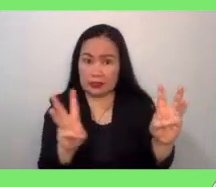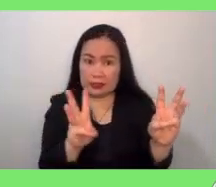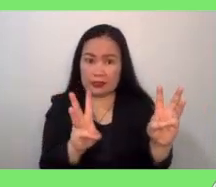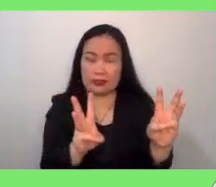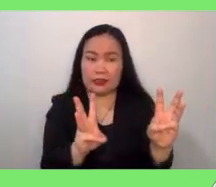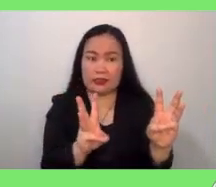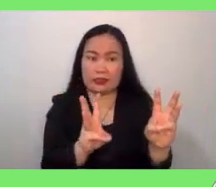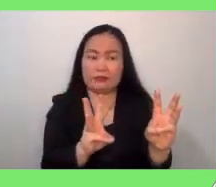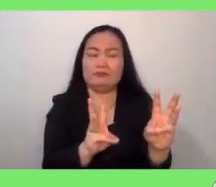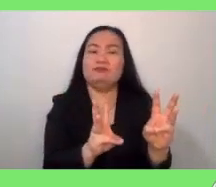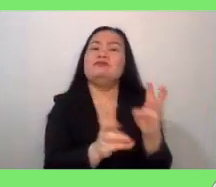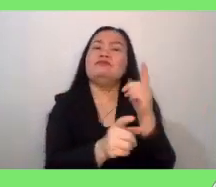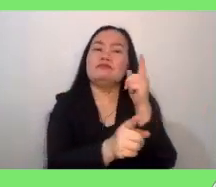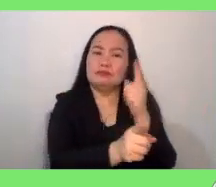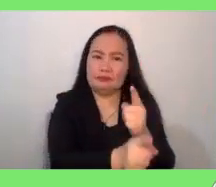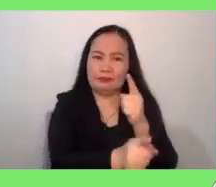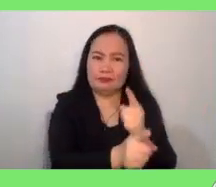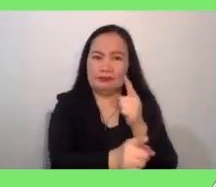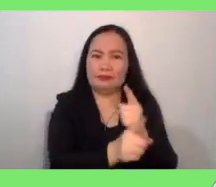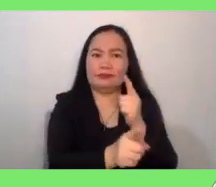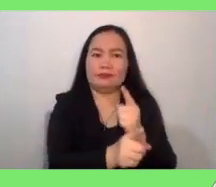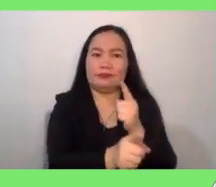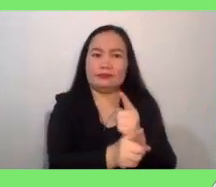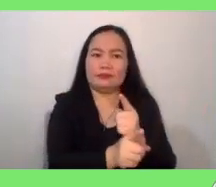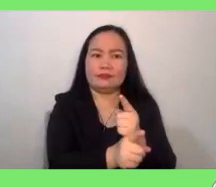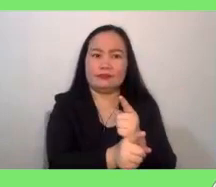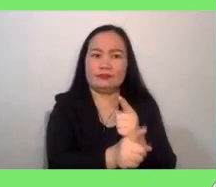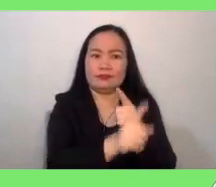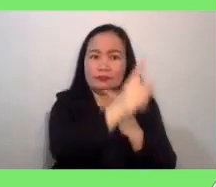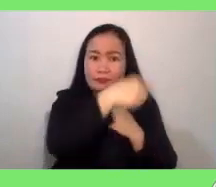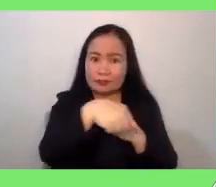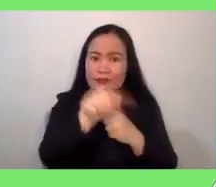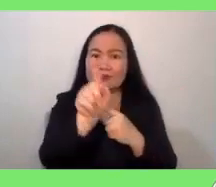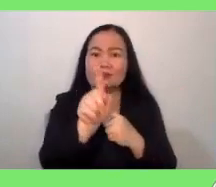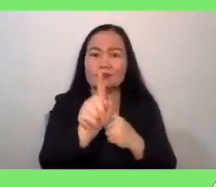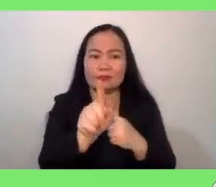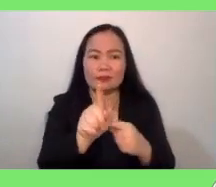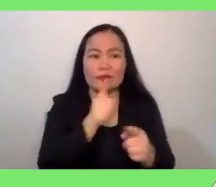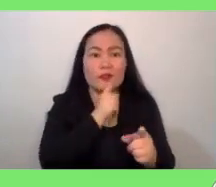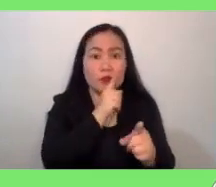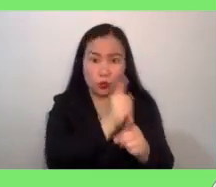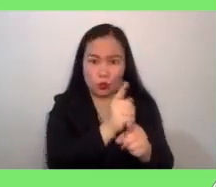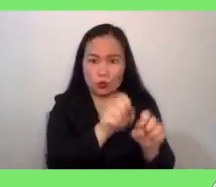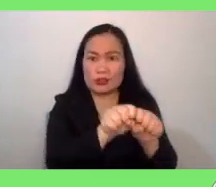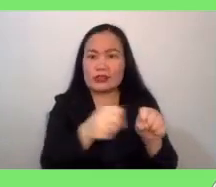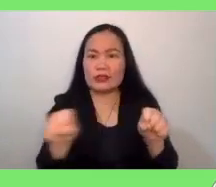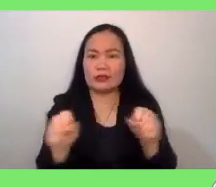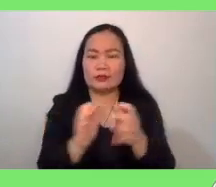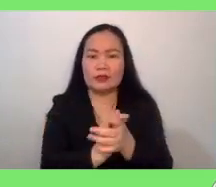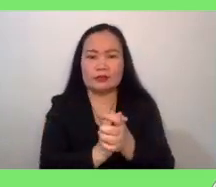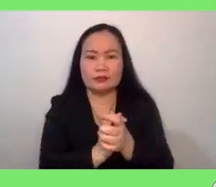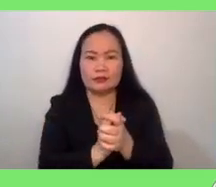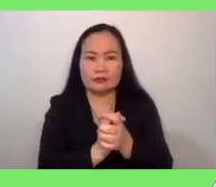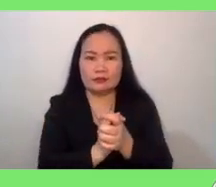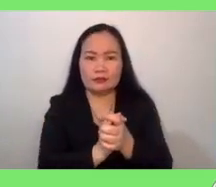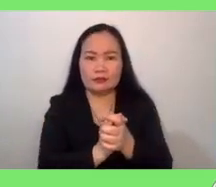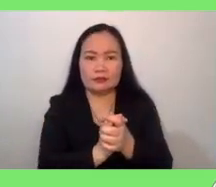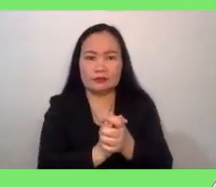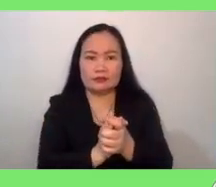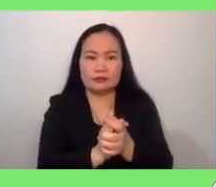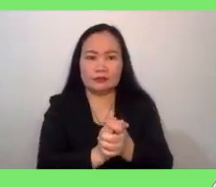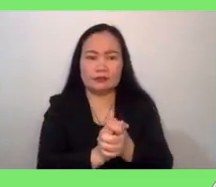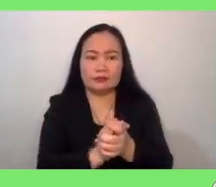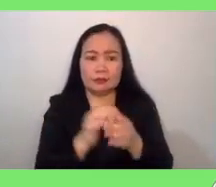plus 6, this is also 6. Okay. So, this is a true statement. Okay,